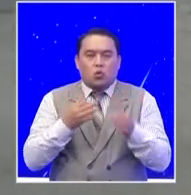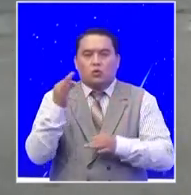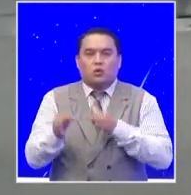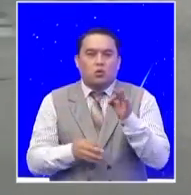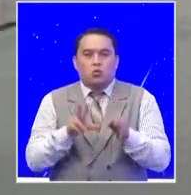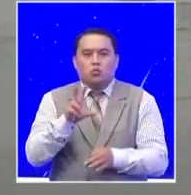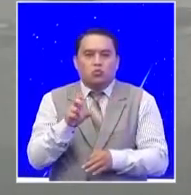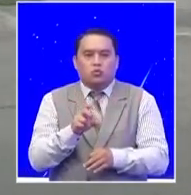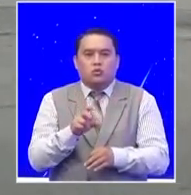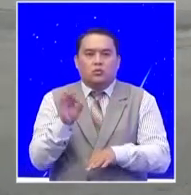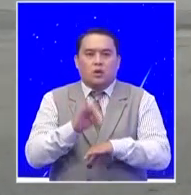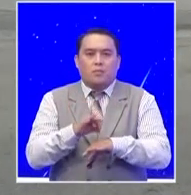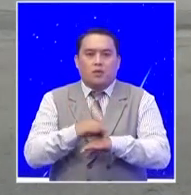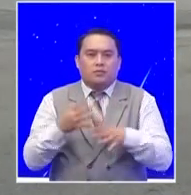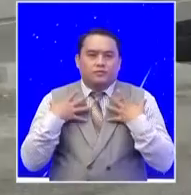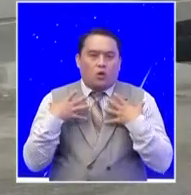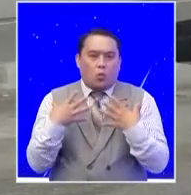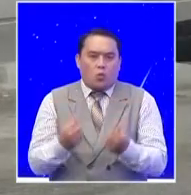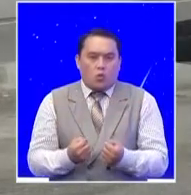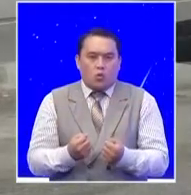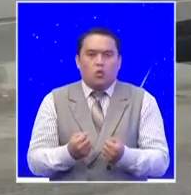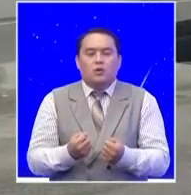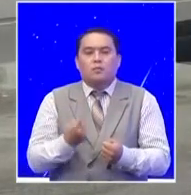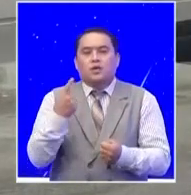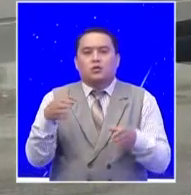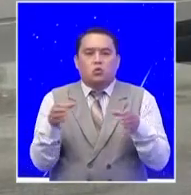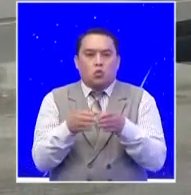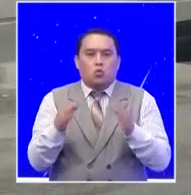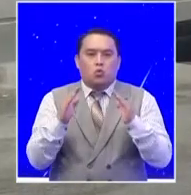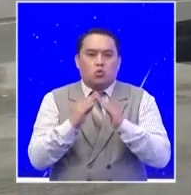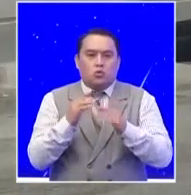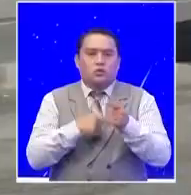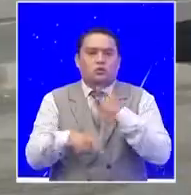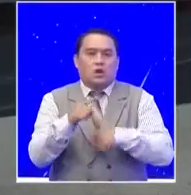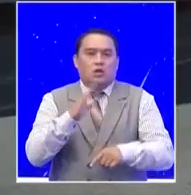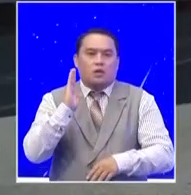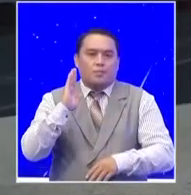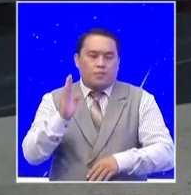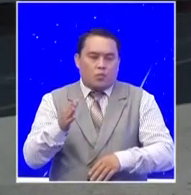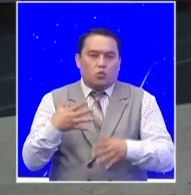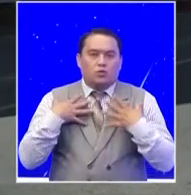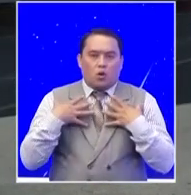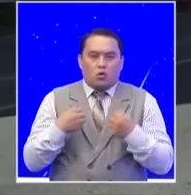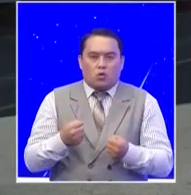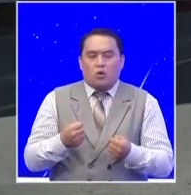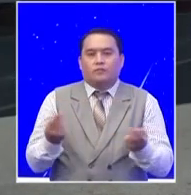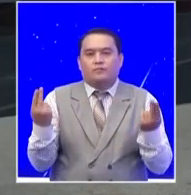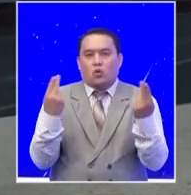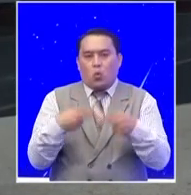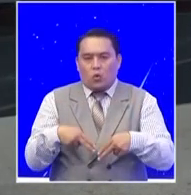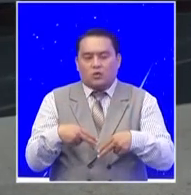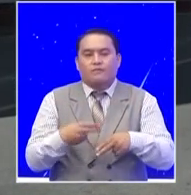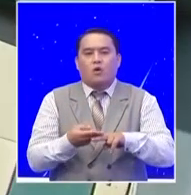аса жетсулық індеттен айығып шықты. Бүгін ертең тағы бір тобы үйлеріне шығарылады. Демалыс күндеріндегі локдаун өз